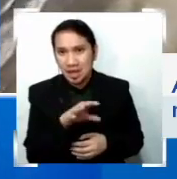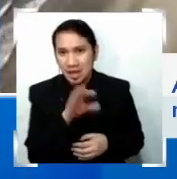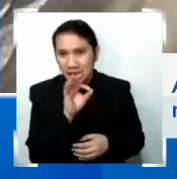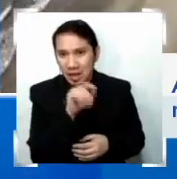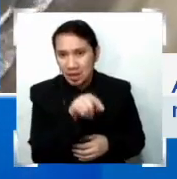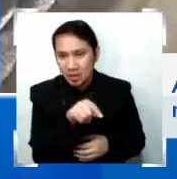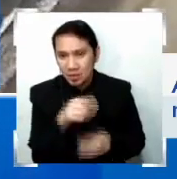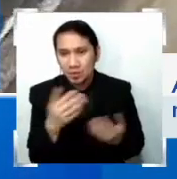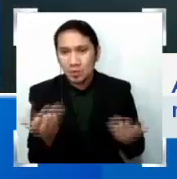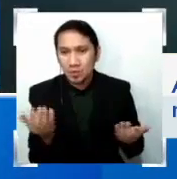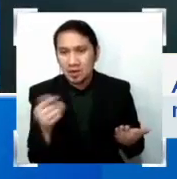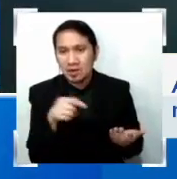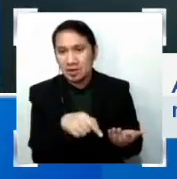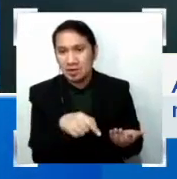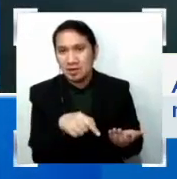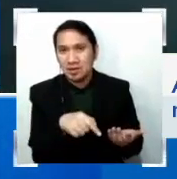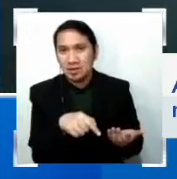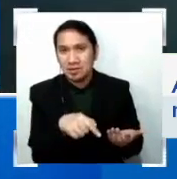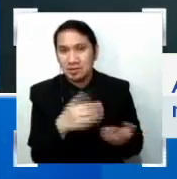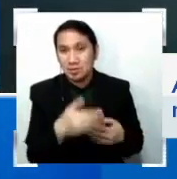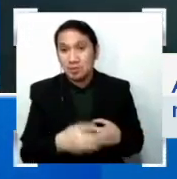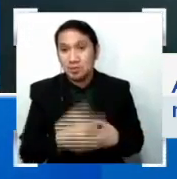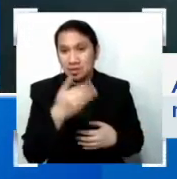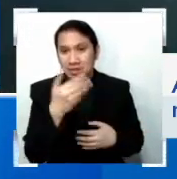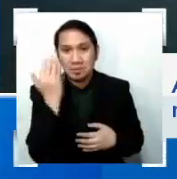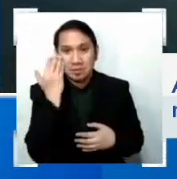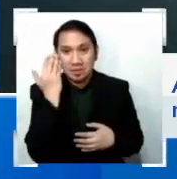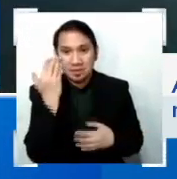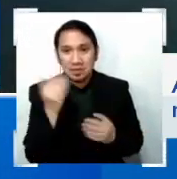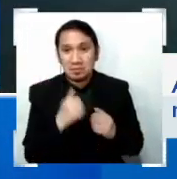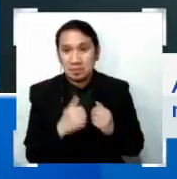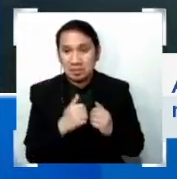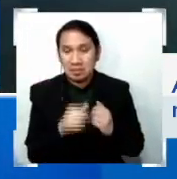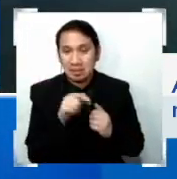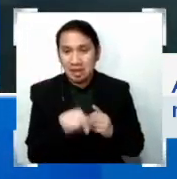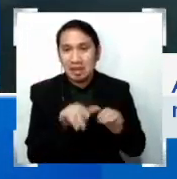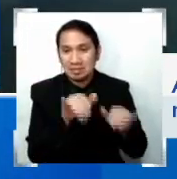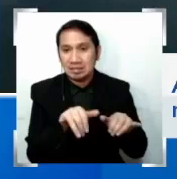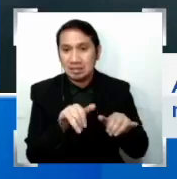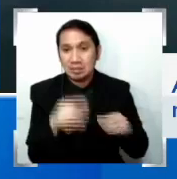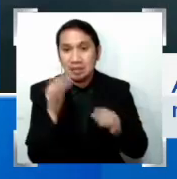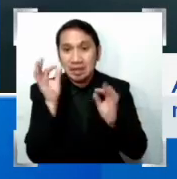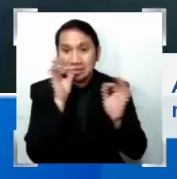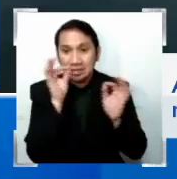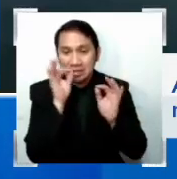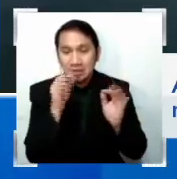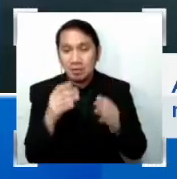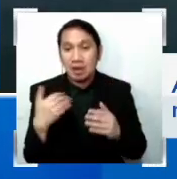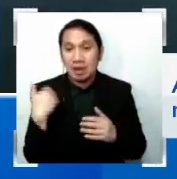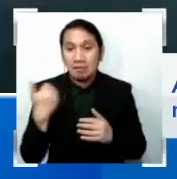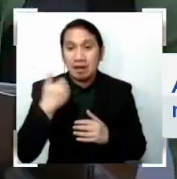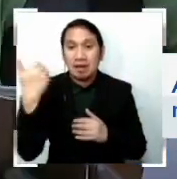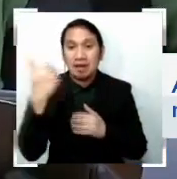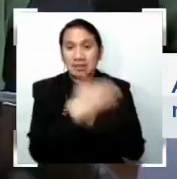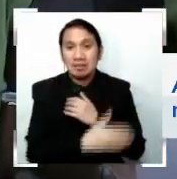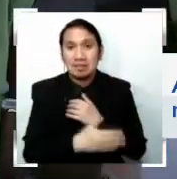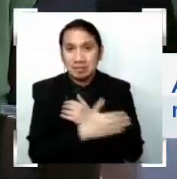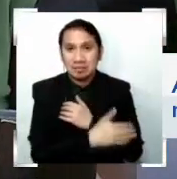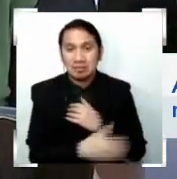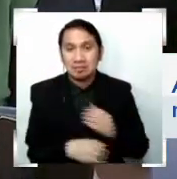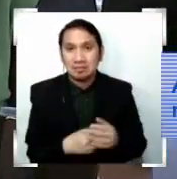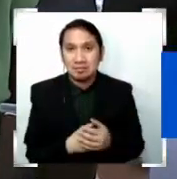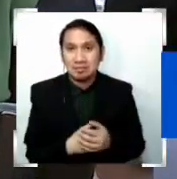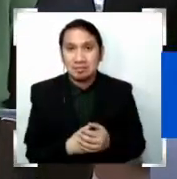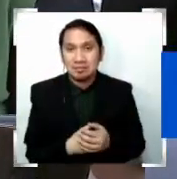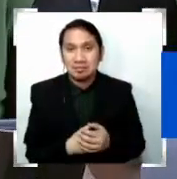mga Chinese na ginagawang front para makapagpapasok ng shipment ng droga na nanggagaling sa mga bansang kasama sa Golden Triangle. Copland